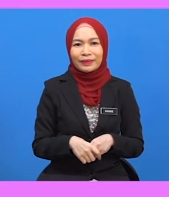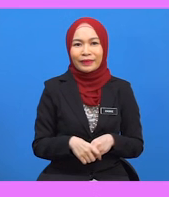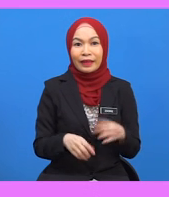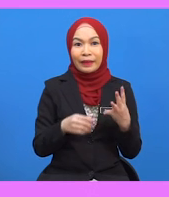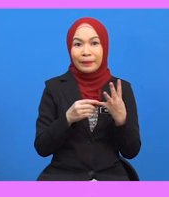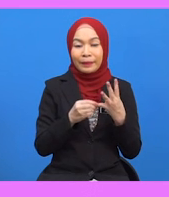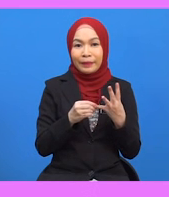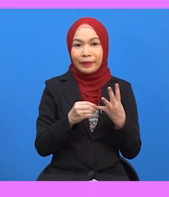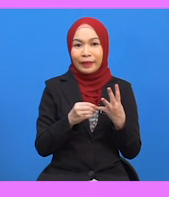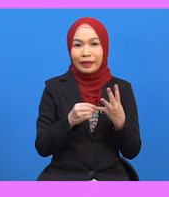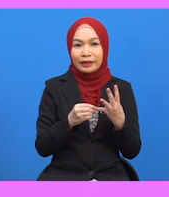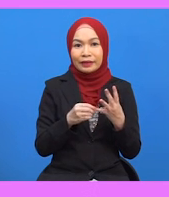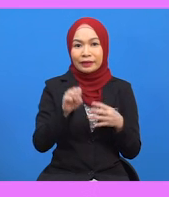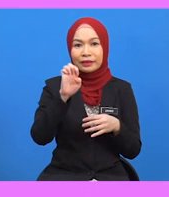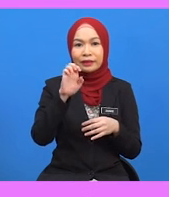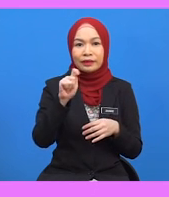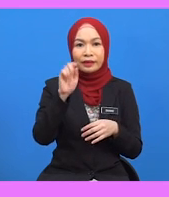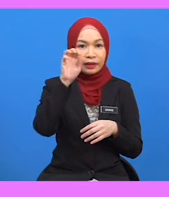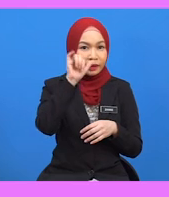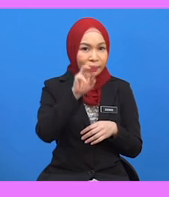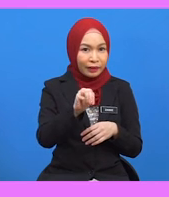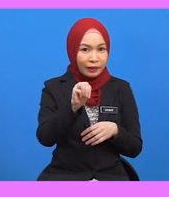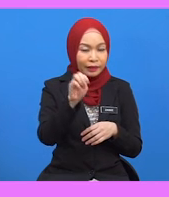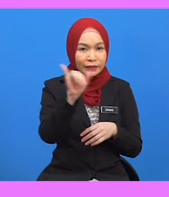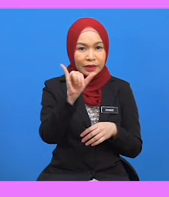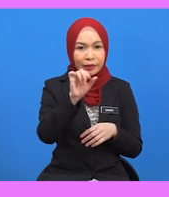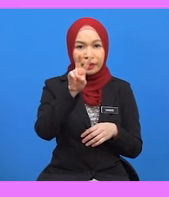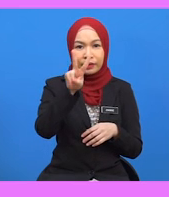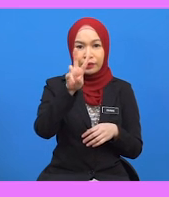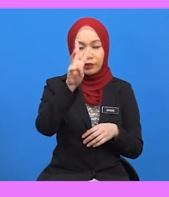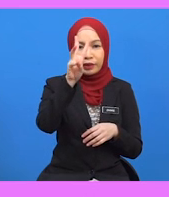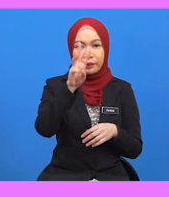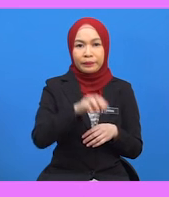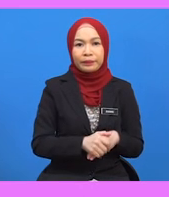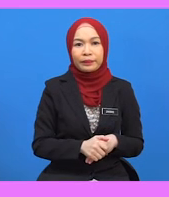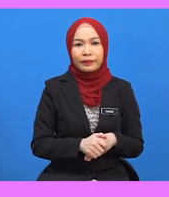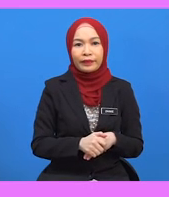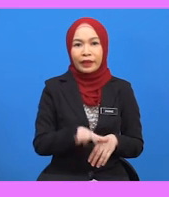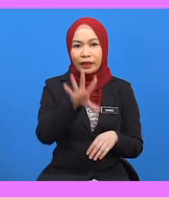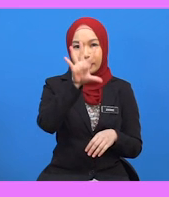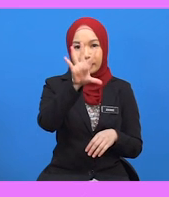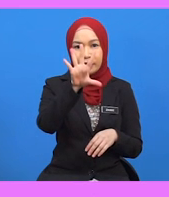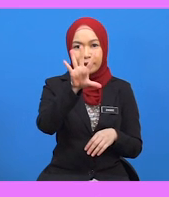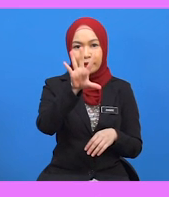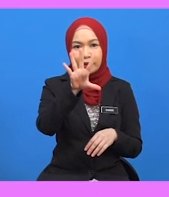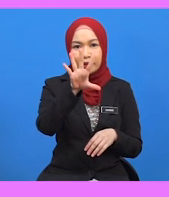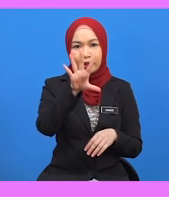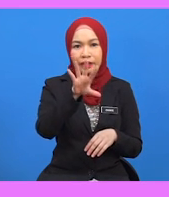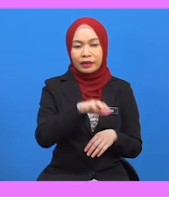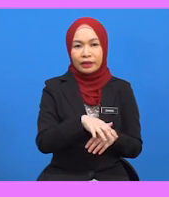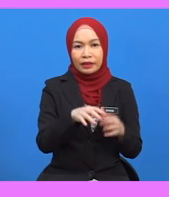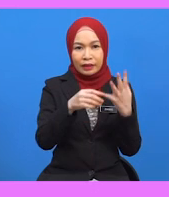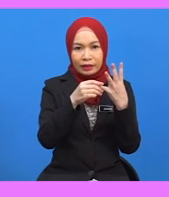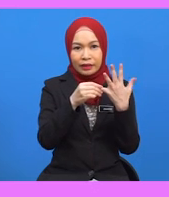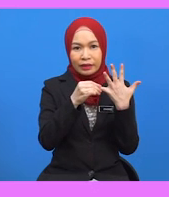Empat, setkan N sama dengan 26. Lima, setkan